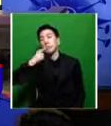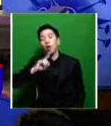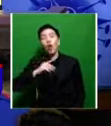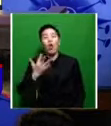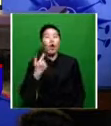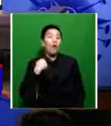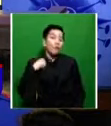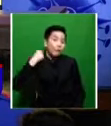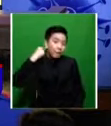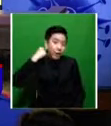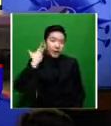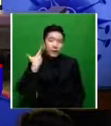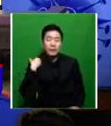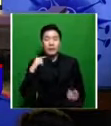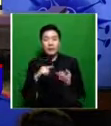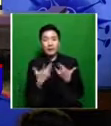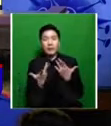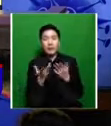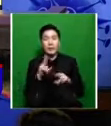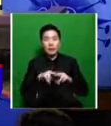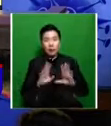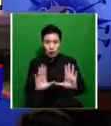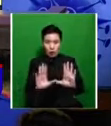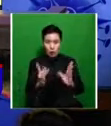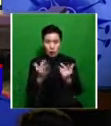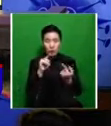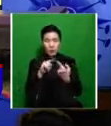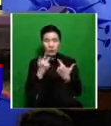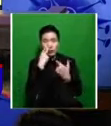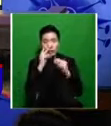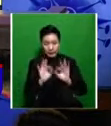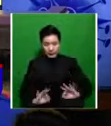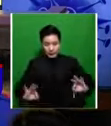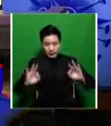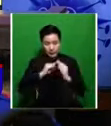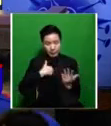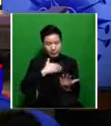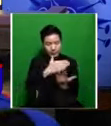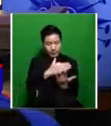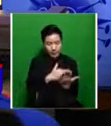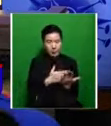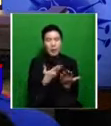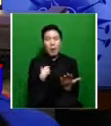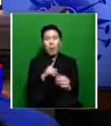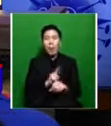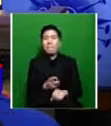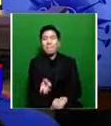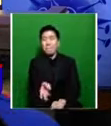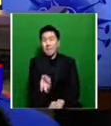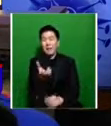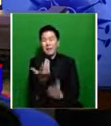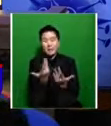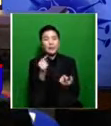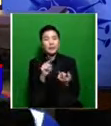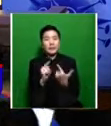ท่านต่อแต่ขออนุญาตพวกเราเล่าเรื่องมติครม.ที่สำคัญใช้เวลานิดนึงแล้วกันนะคะ